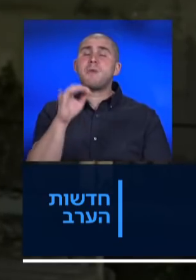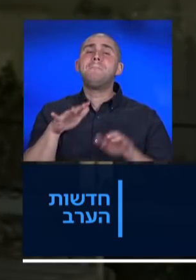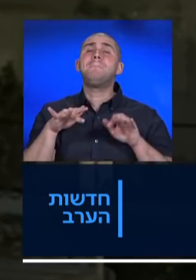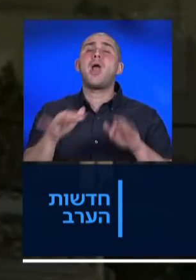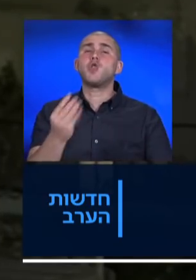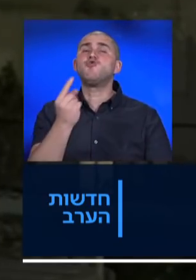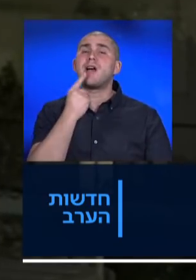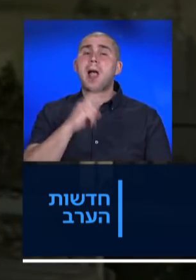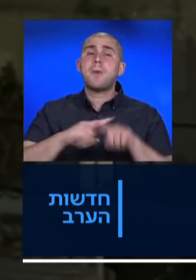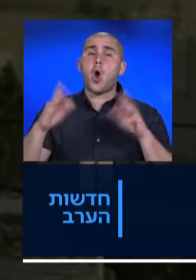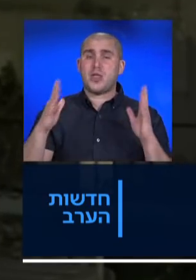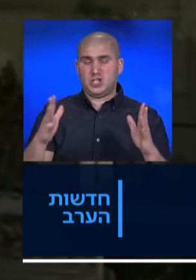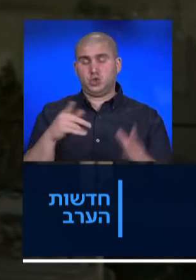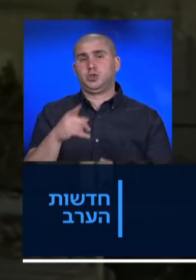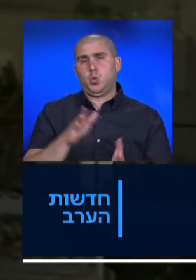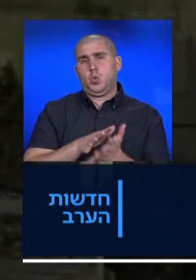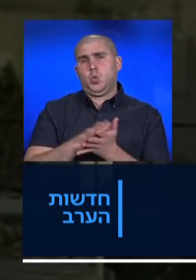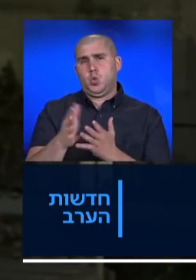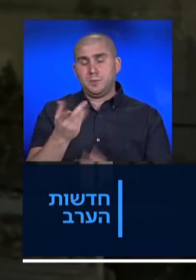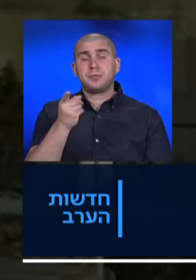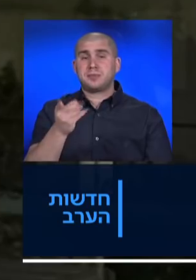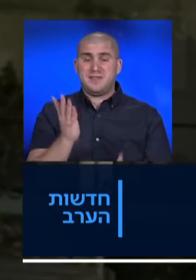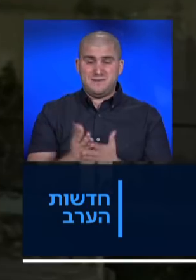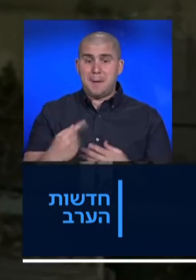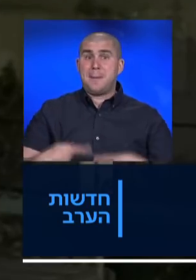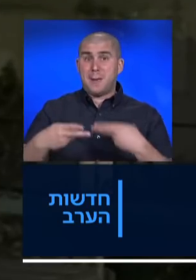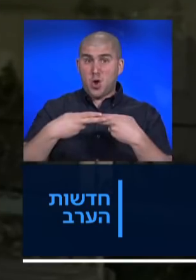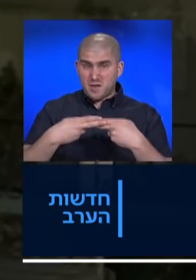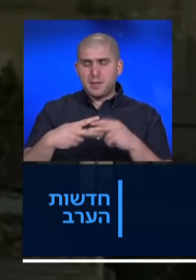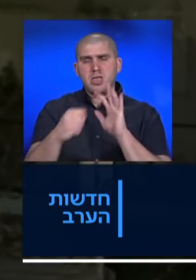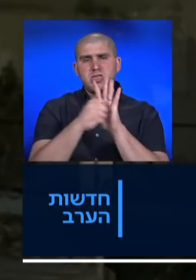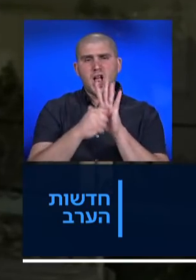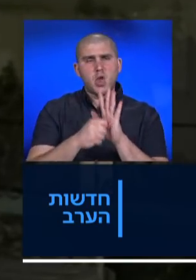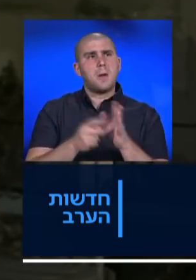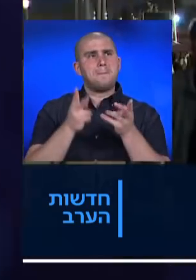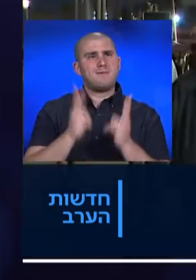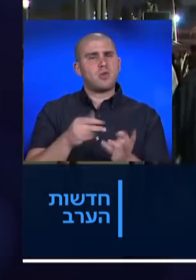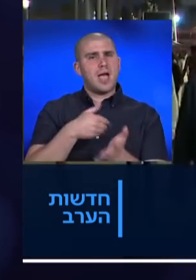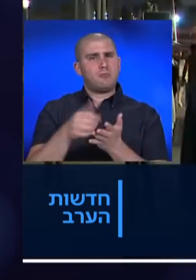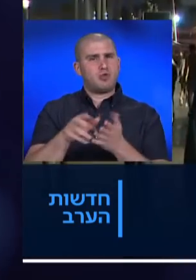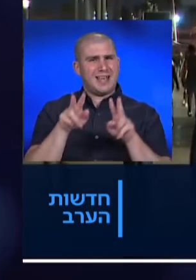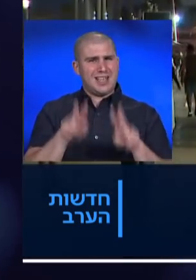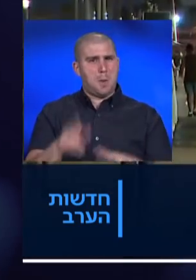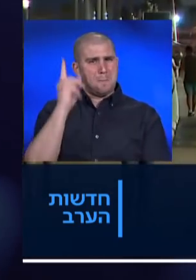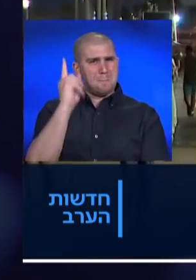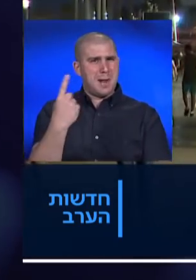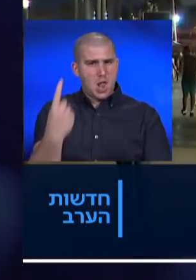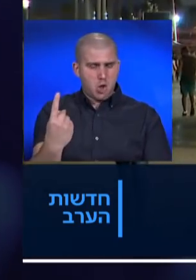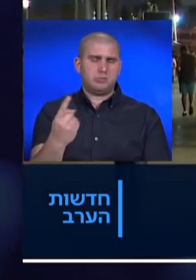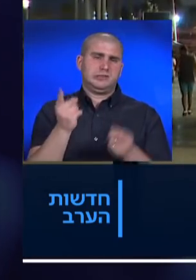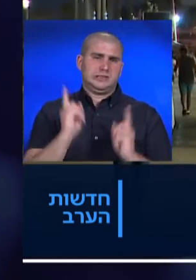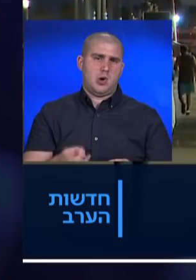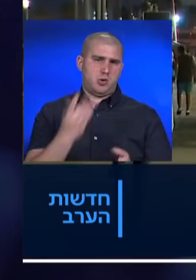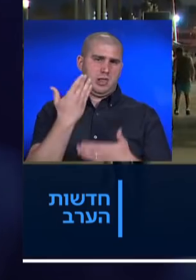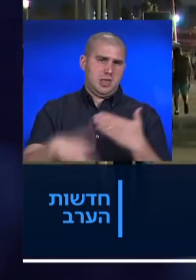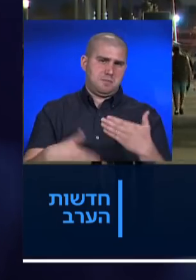צריך לומר שמלבד זאת, כבר בימים הקרובים, התקנות שלמעשה מאפשרות את המשך קיומן של אותן מלוניות אמורות להסתיים